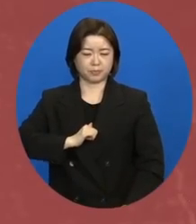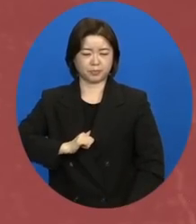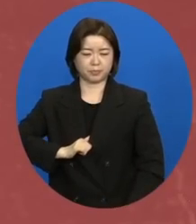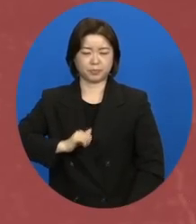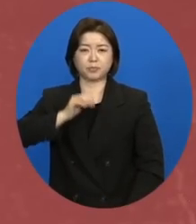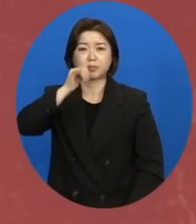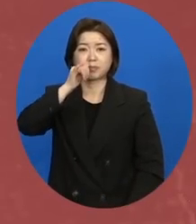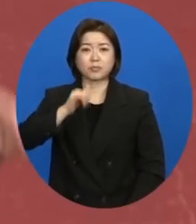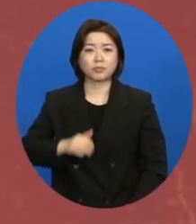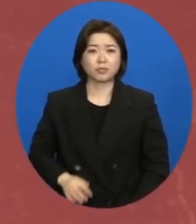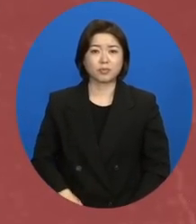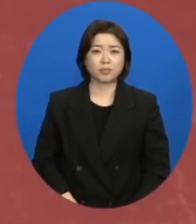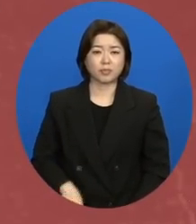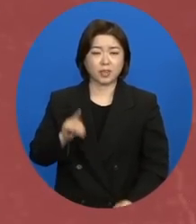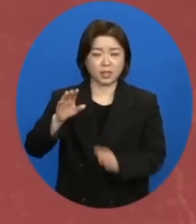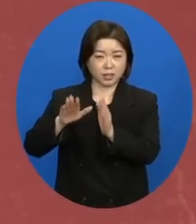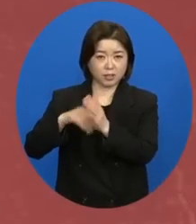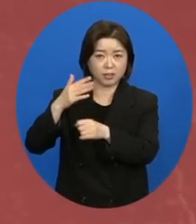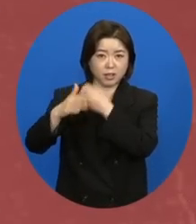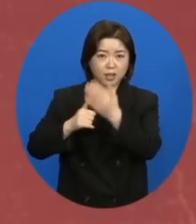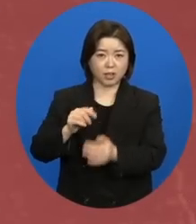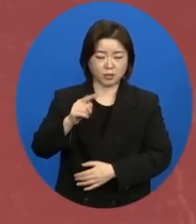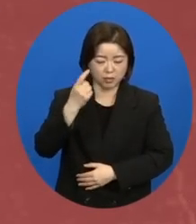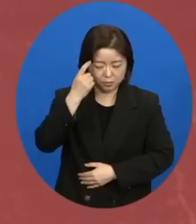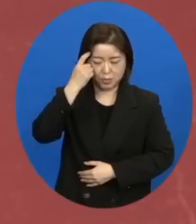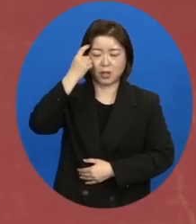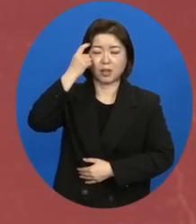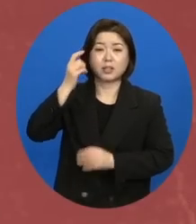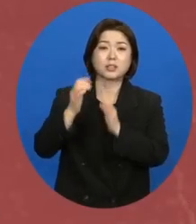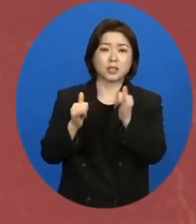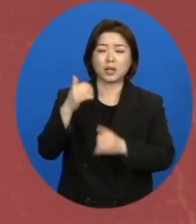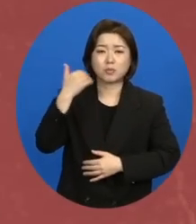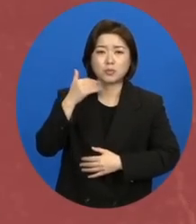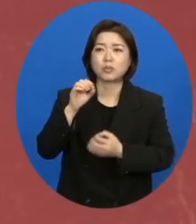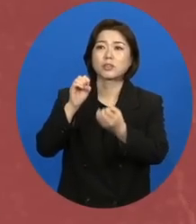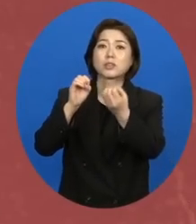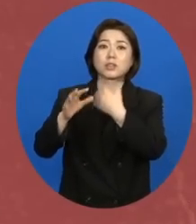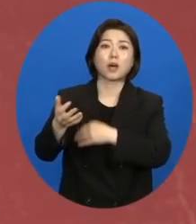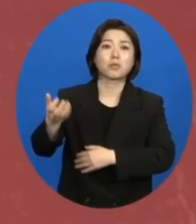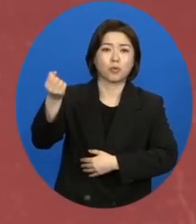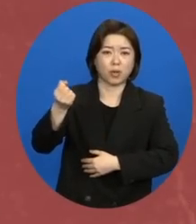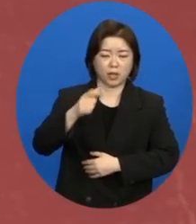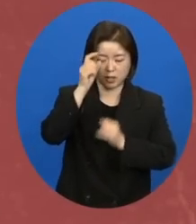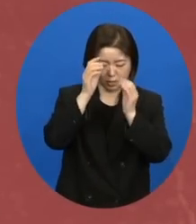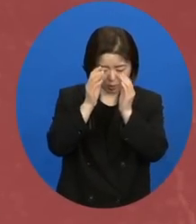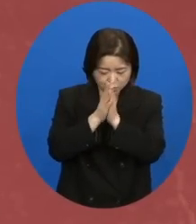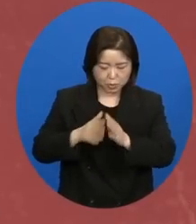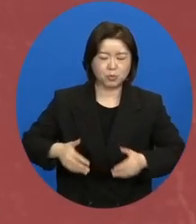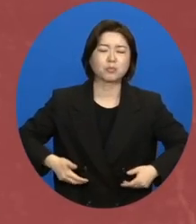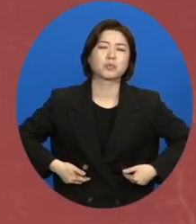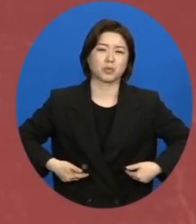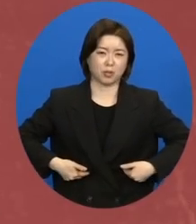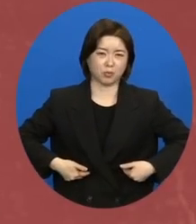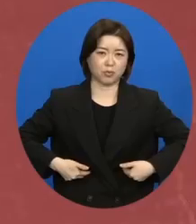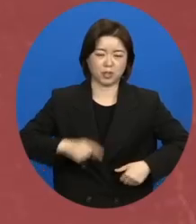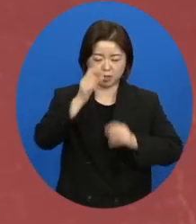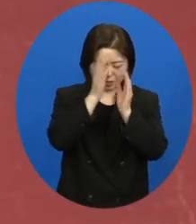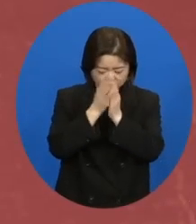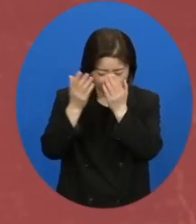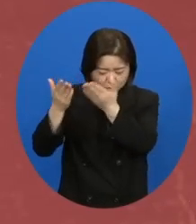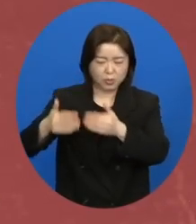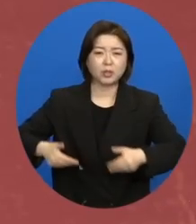거였다고요. 그때 하나님 앞에 깨달은 사람이 답을 얻은 거죠. 기도해야 되겠구나. 기도.